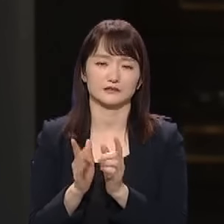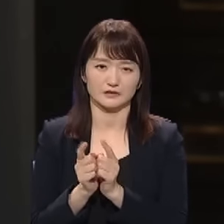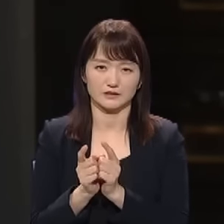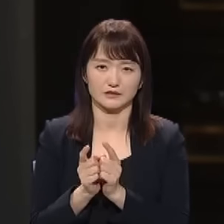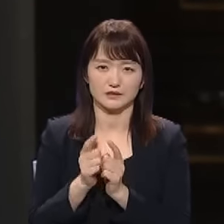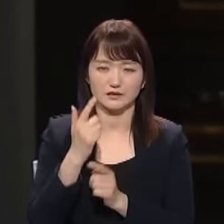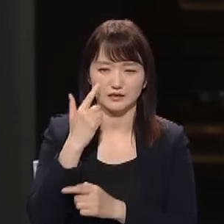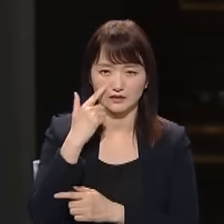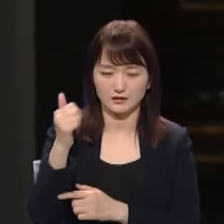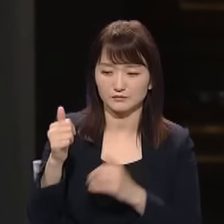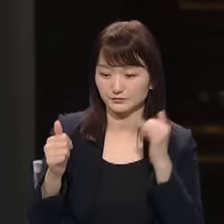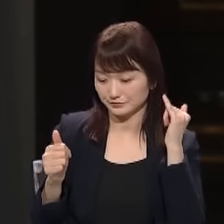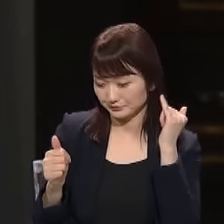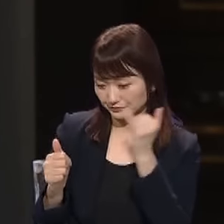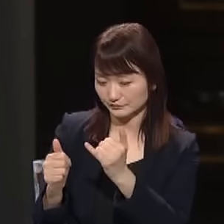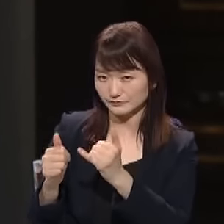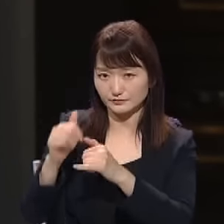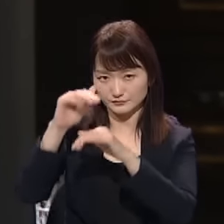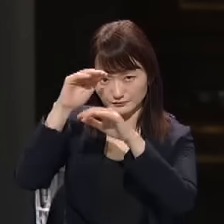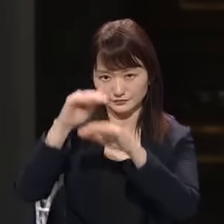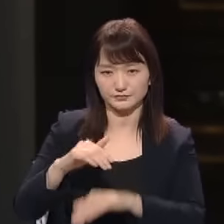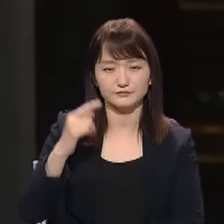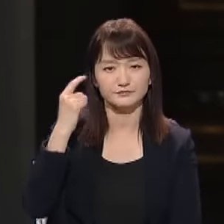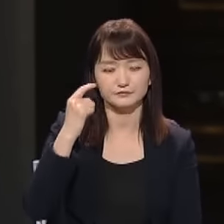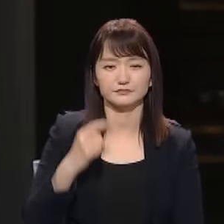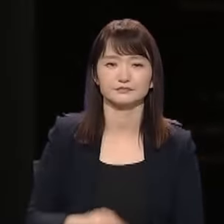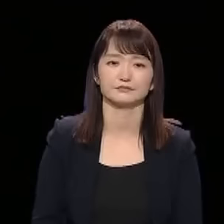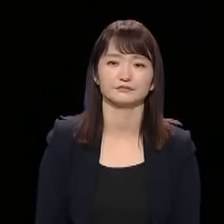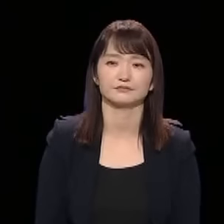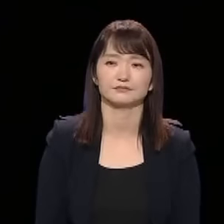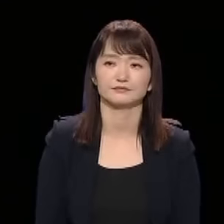해봤습니다. 그 통화 내용 한번 들어보시죠.